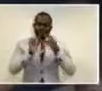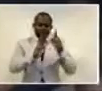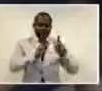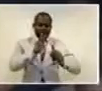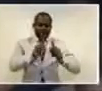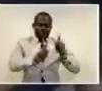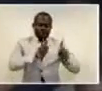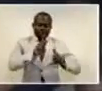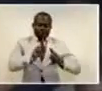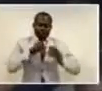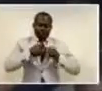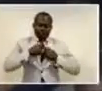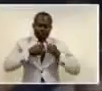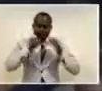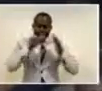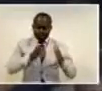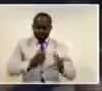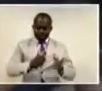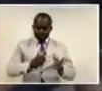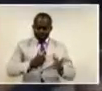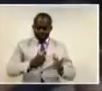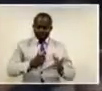bw'abaturage